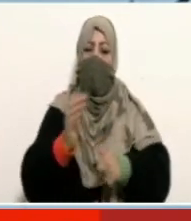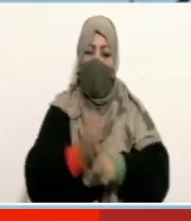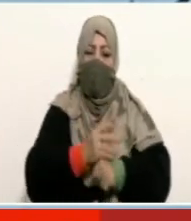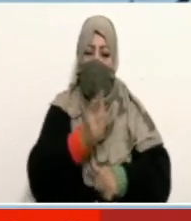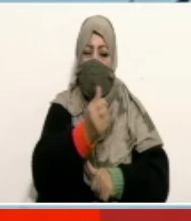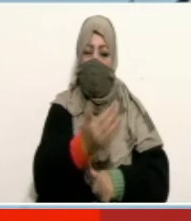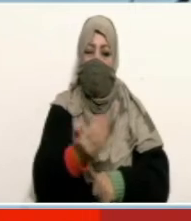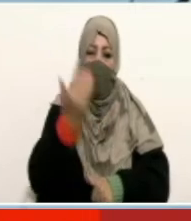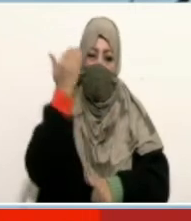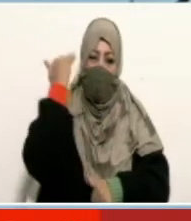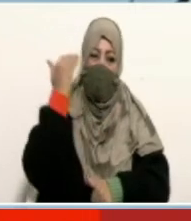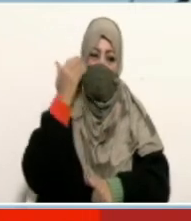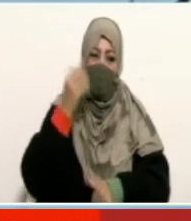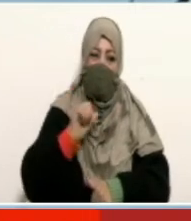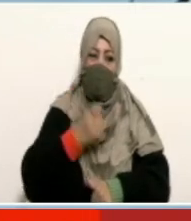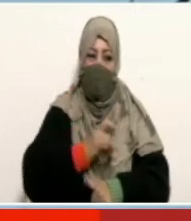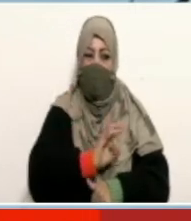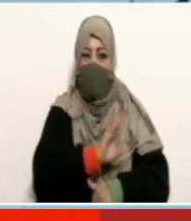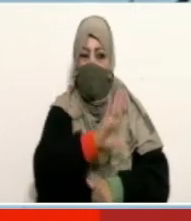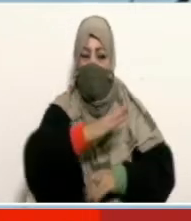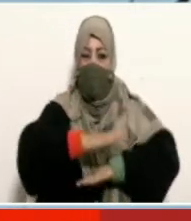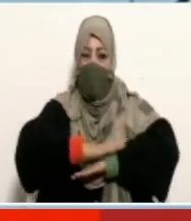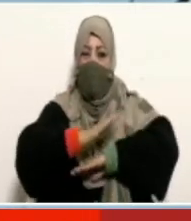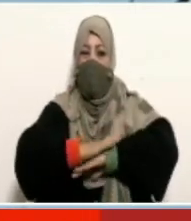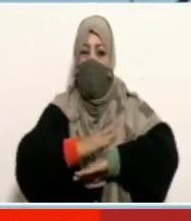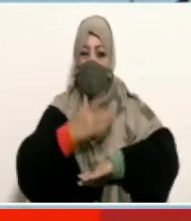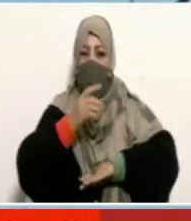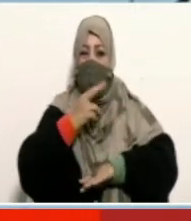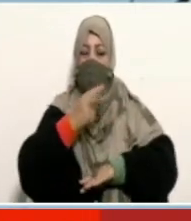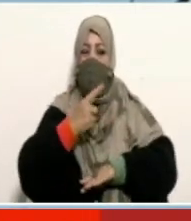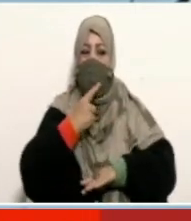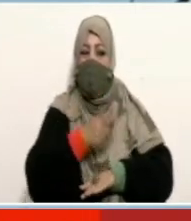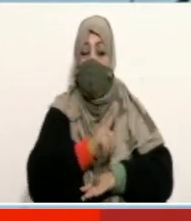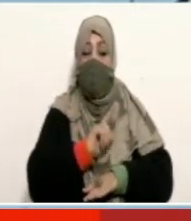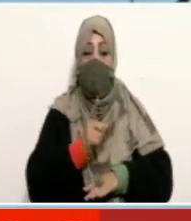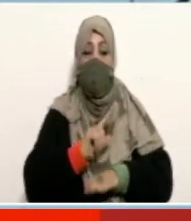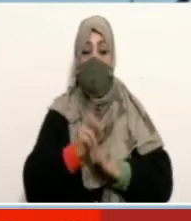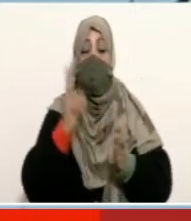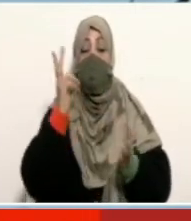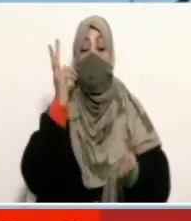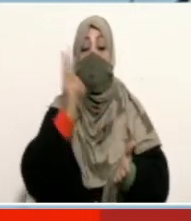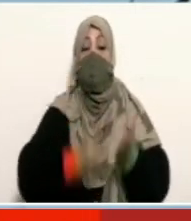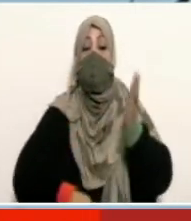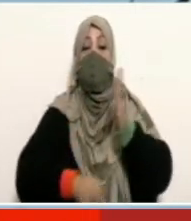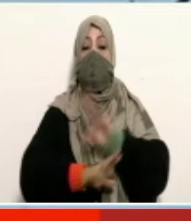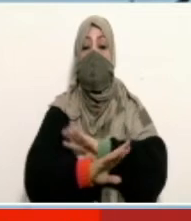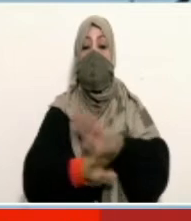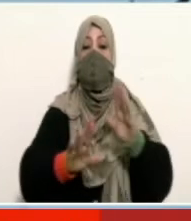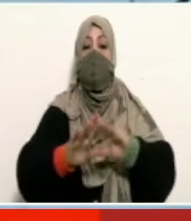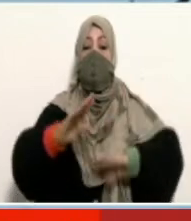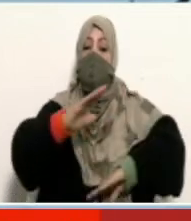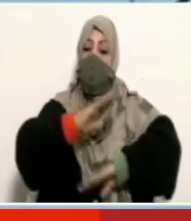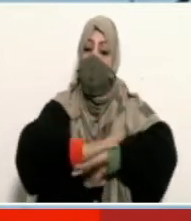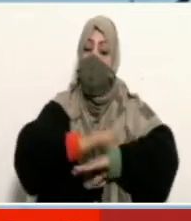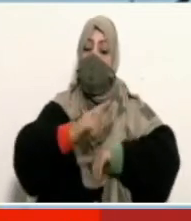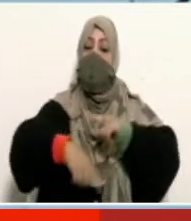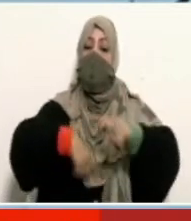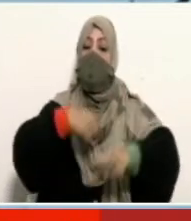أن يكون مقصد الزوجين من عقد هذا الزواج هو الاستمرار والبقاء والاستمرار